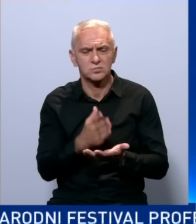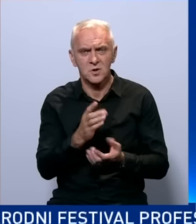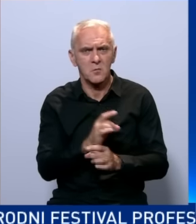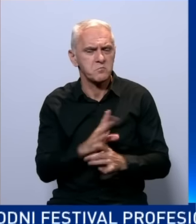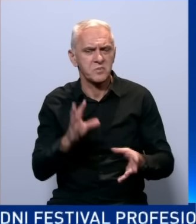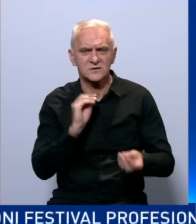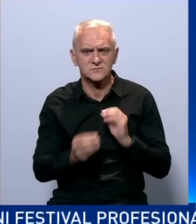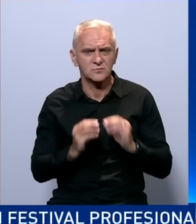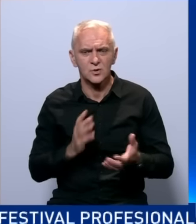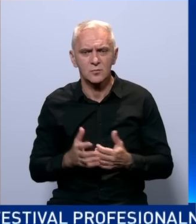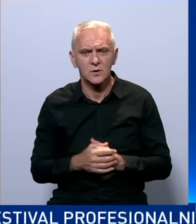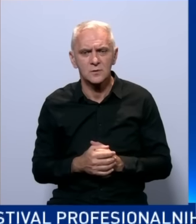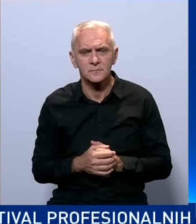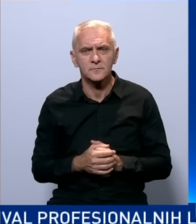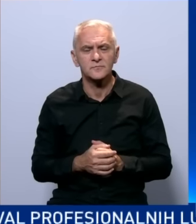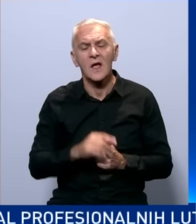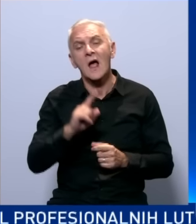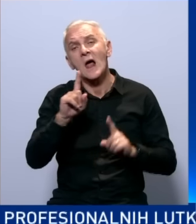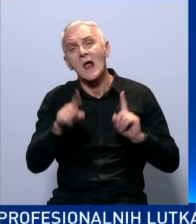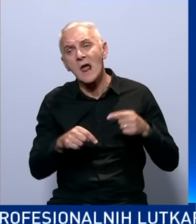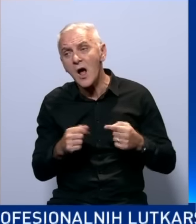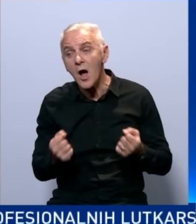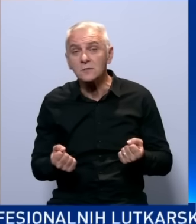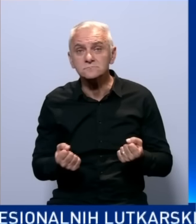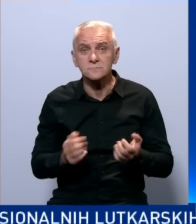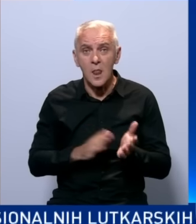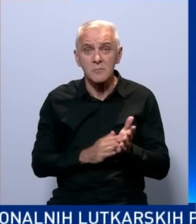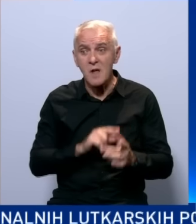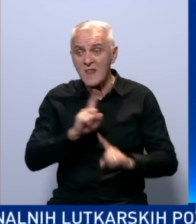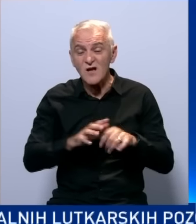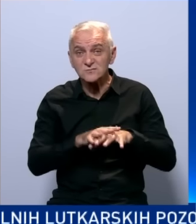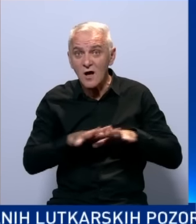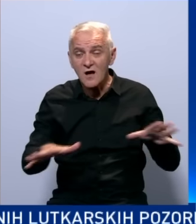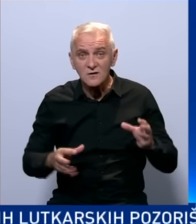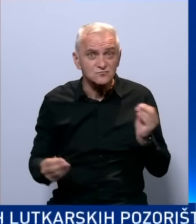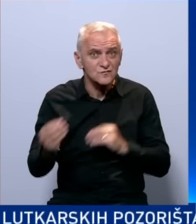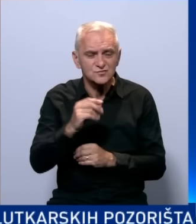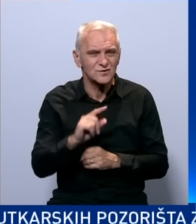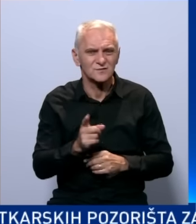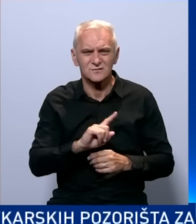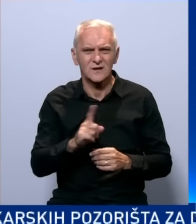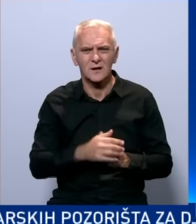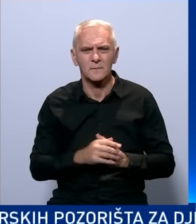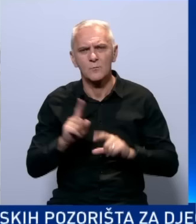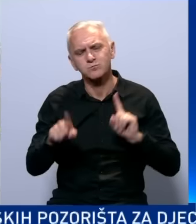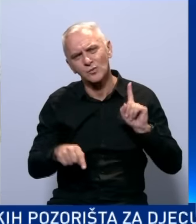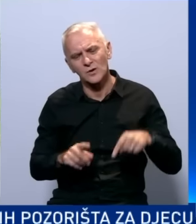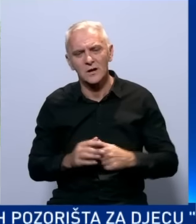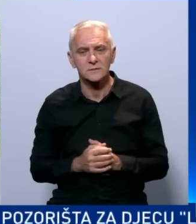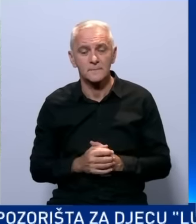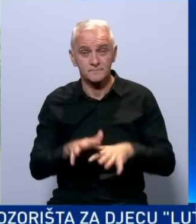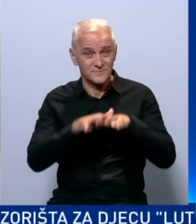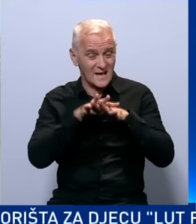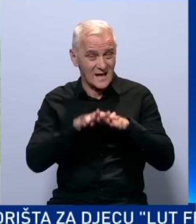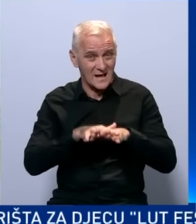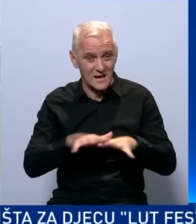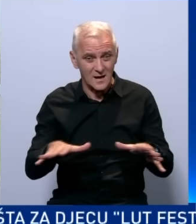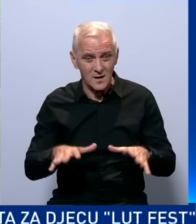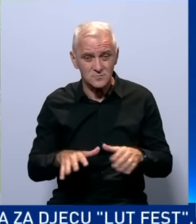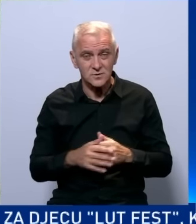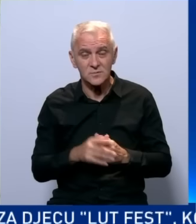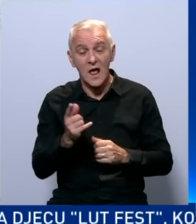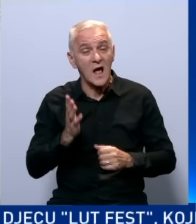se javljaju komplikacije u smislu neke sistemske infekcije, infekcija encefalice i tako dalje. Epidemiolozi apeluju